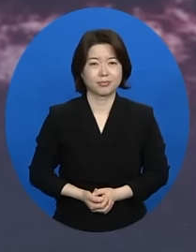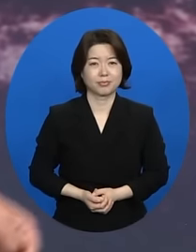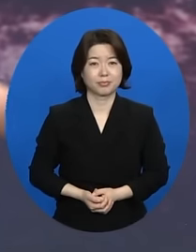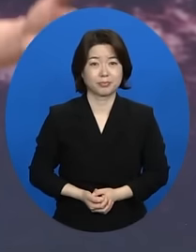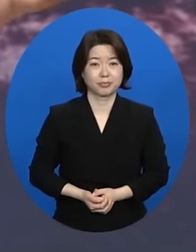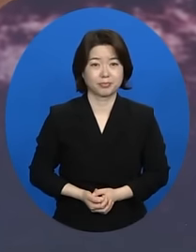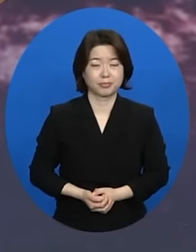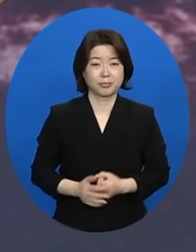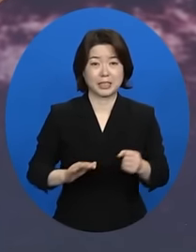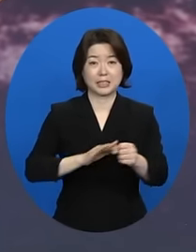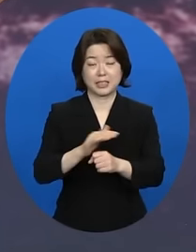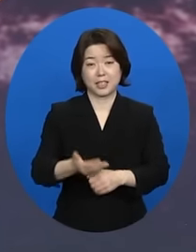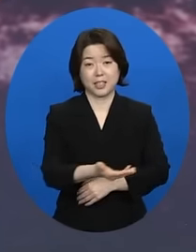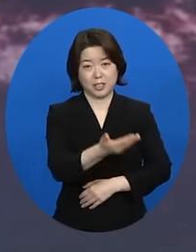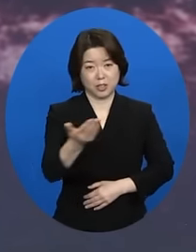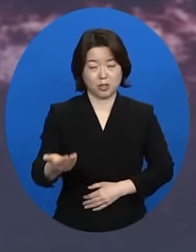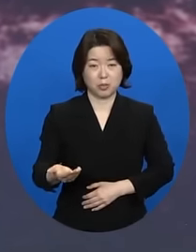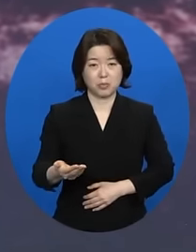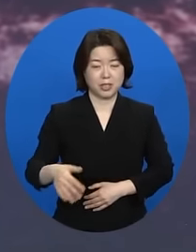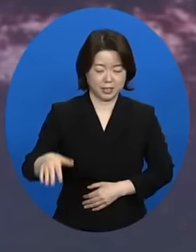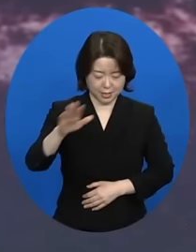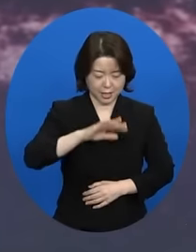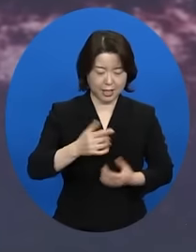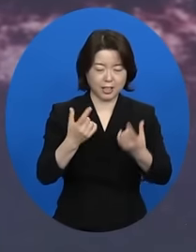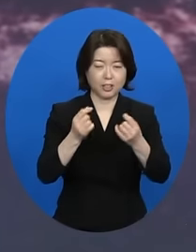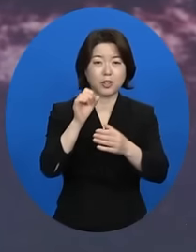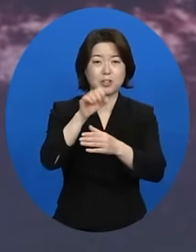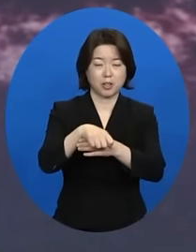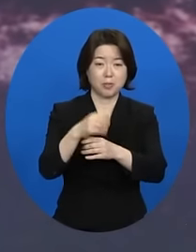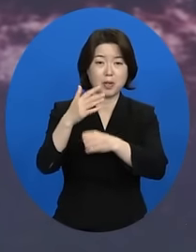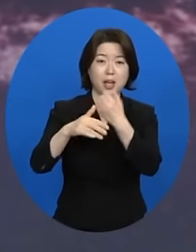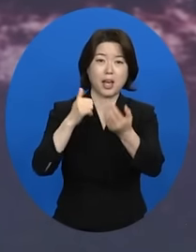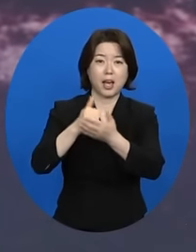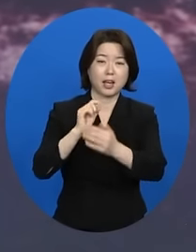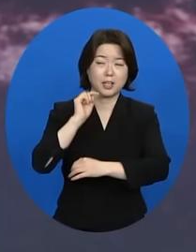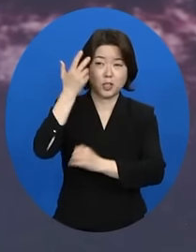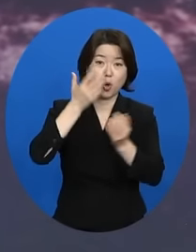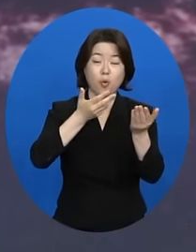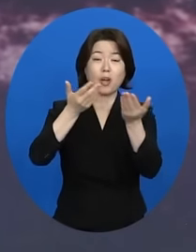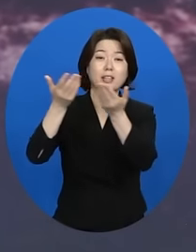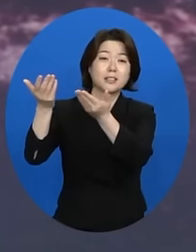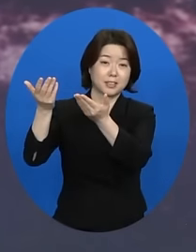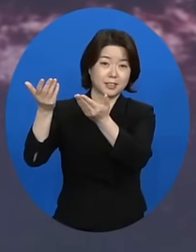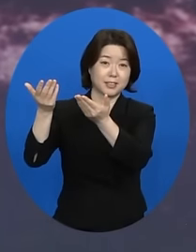우리 사랑하는 성도님들이 그런 열매로 하나님께 영광